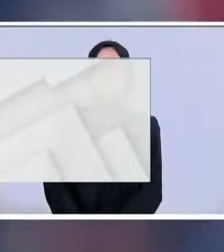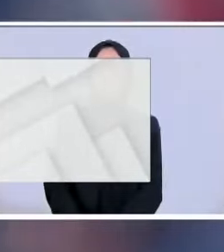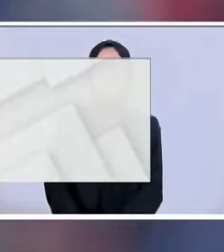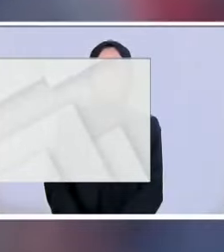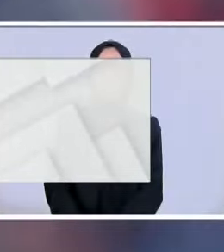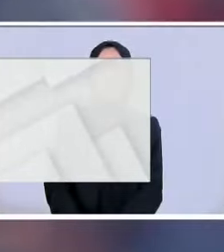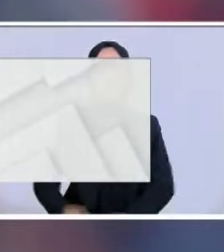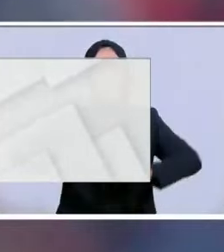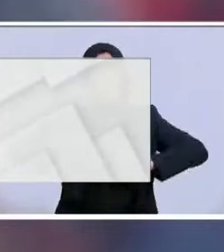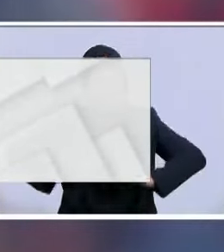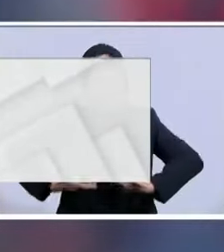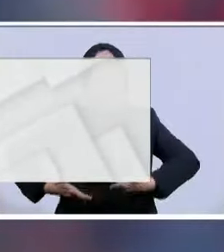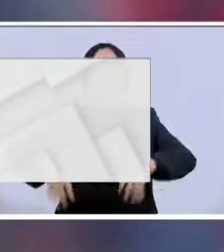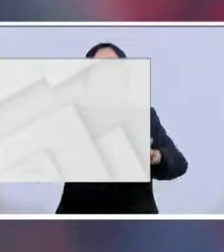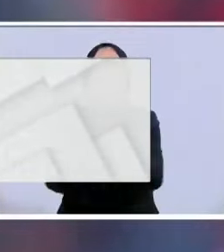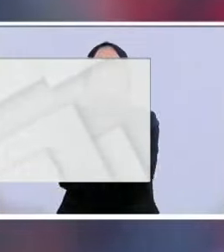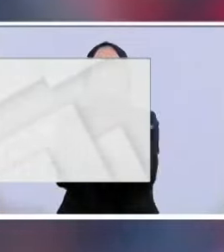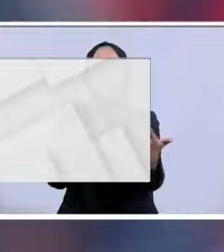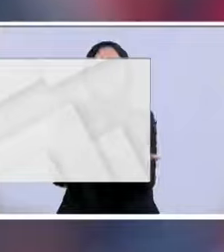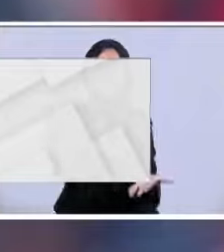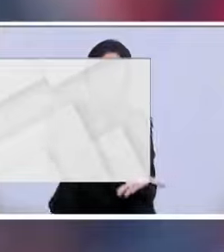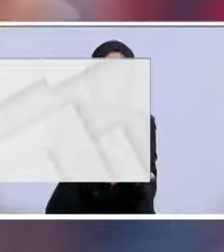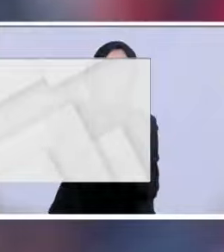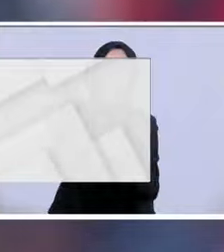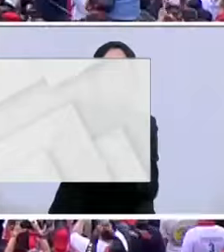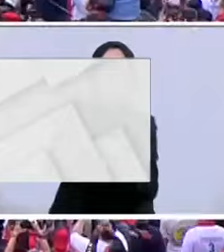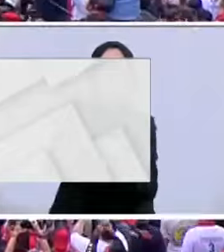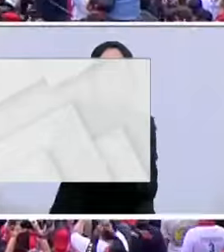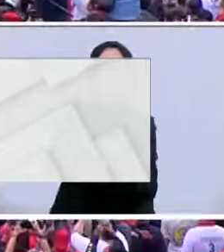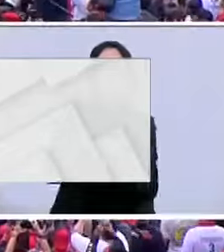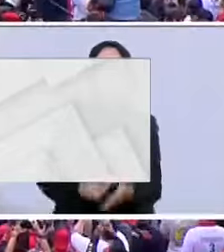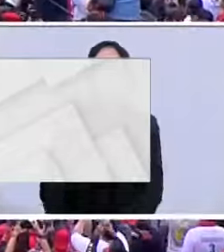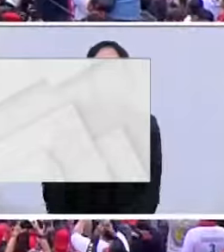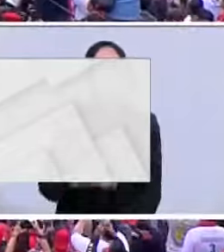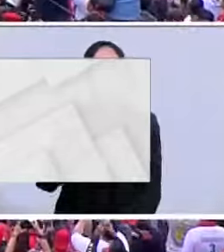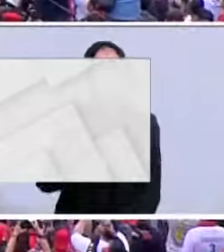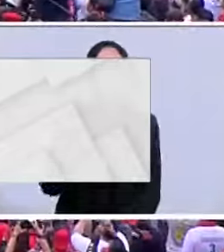Biarkan rakyat menentukan sendiri dengan kebebasannya.